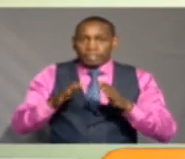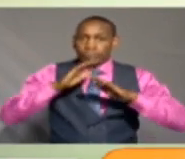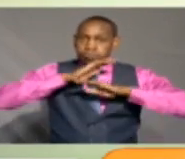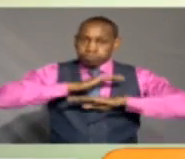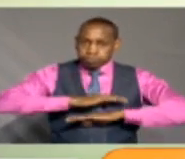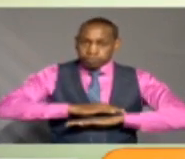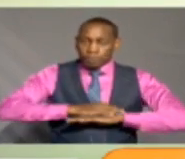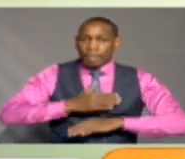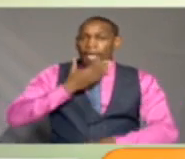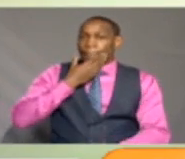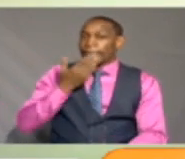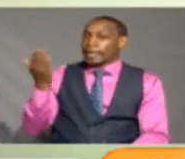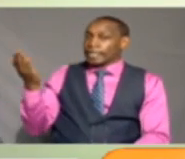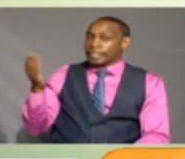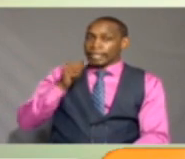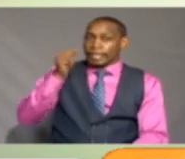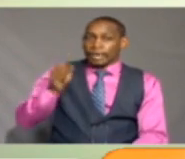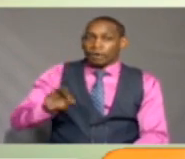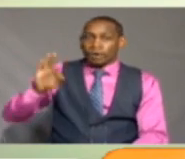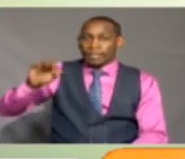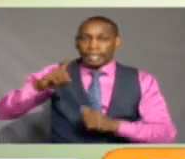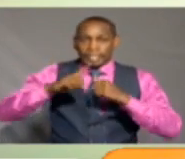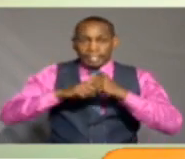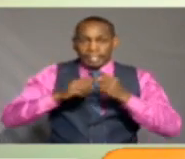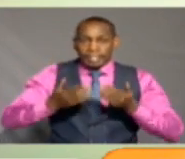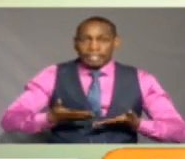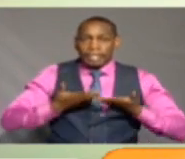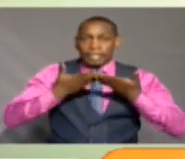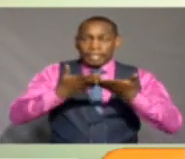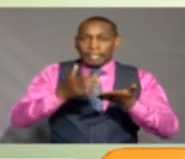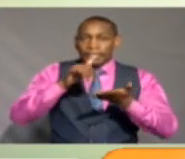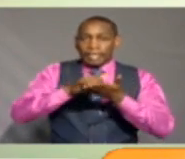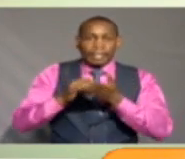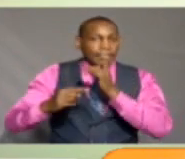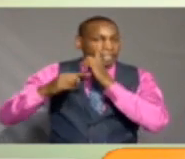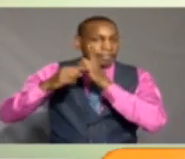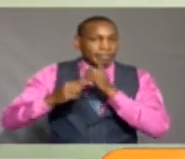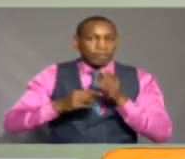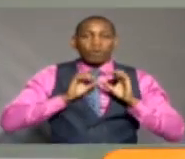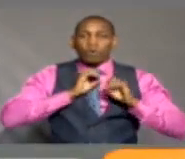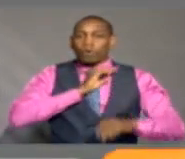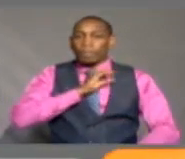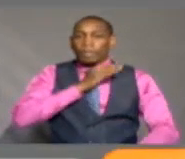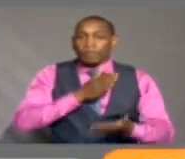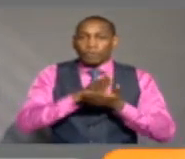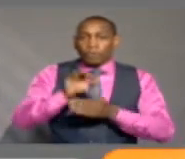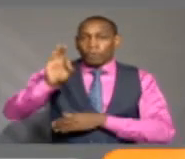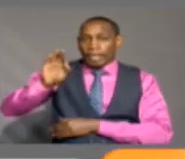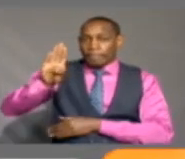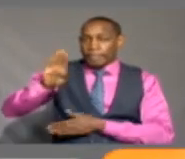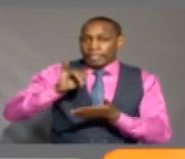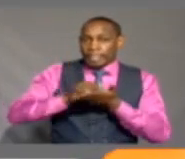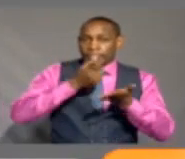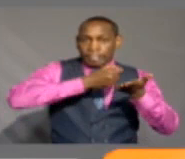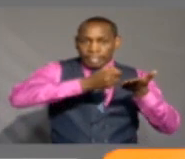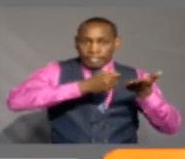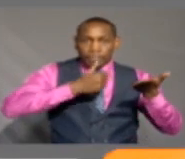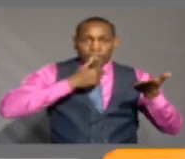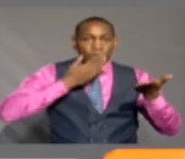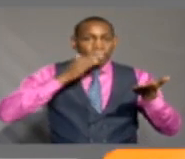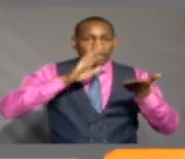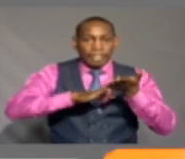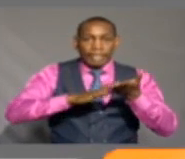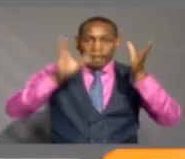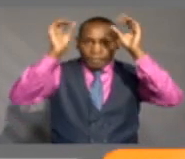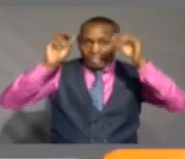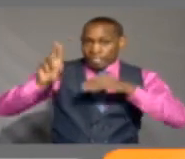Mwanaume huyu mwenye miaka 36 alieleza tajriba yake mtandaoni wa kijamii wa Facebook alipoandika barua kwa Rais